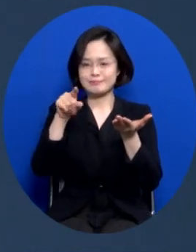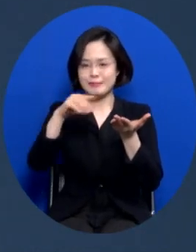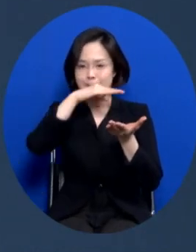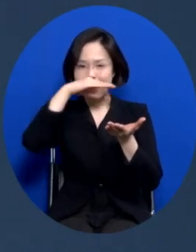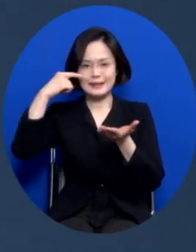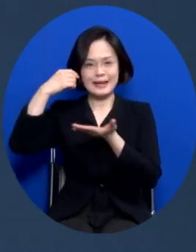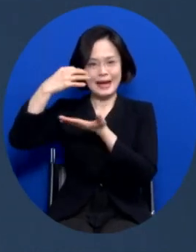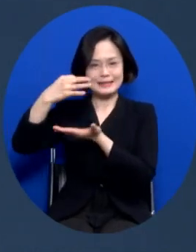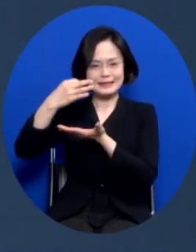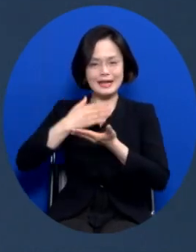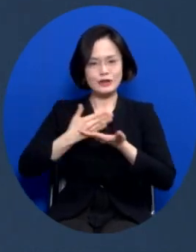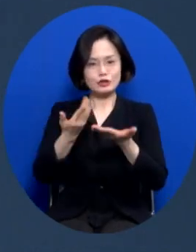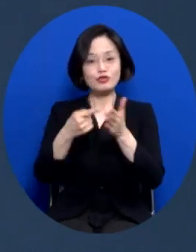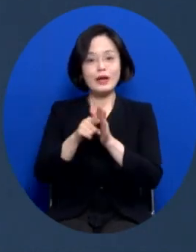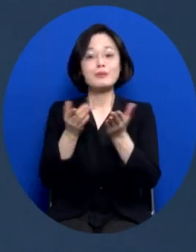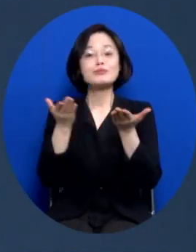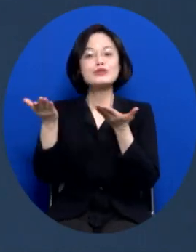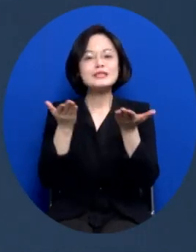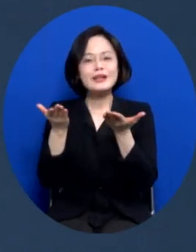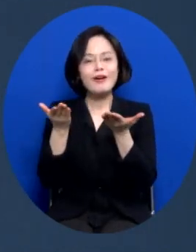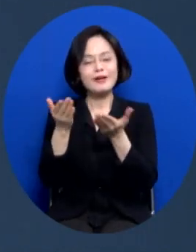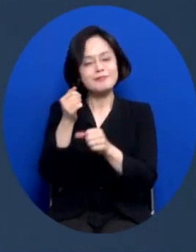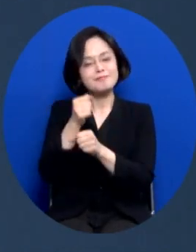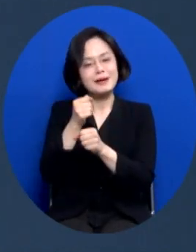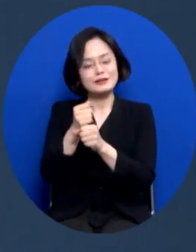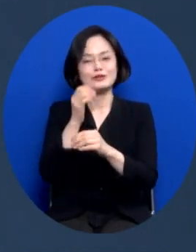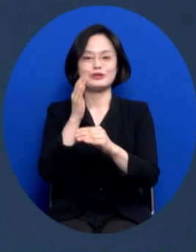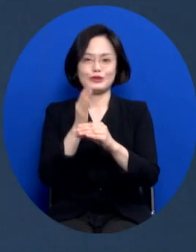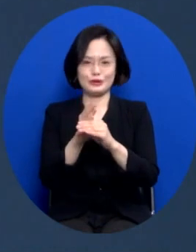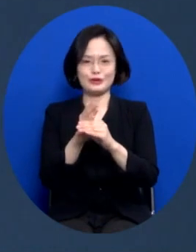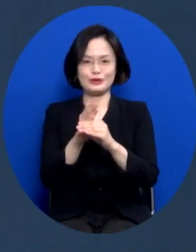기독교 총연합회와 경남 성서